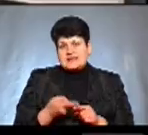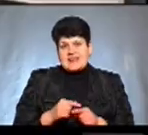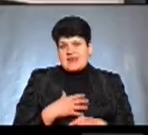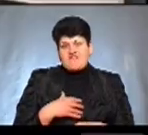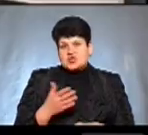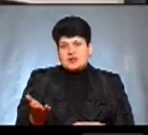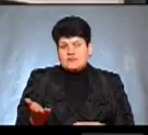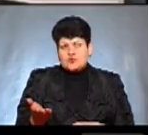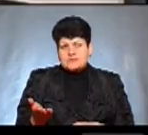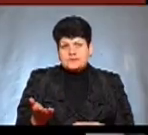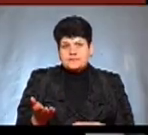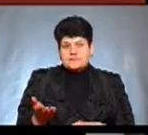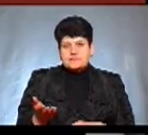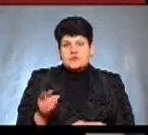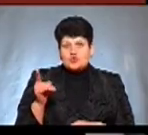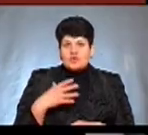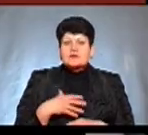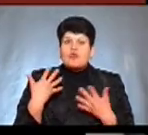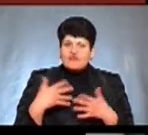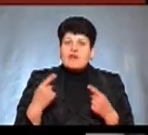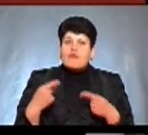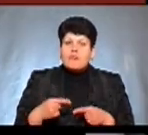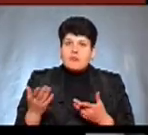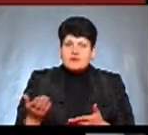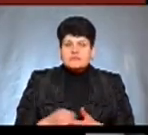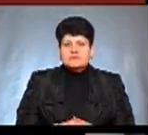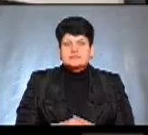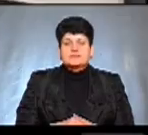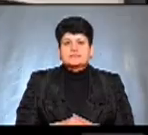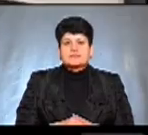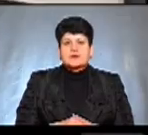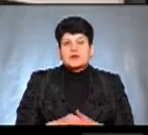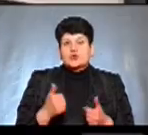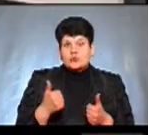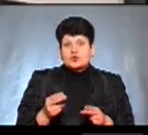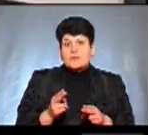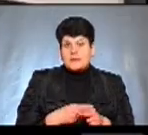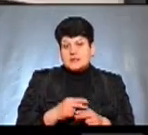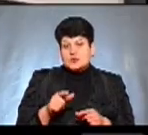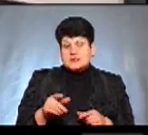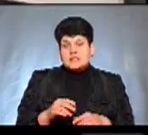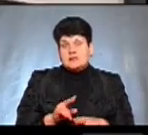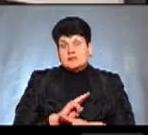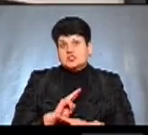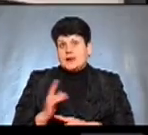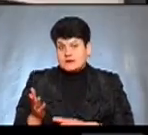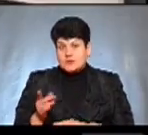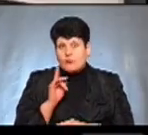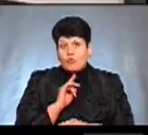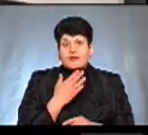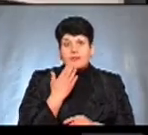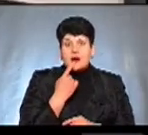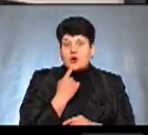Але, ще раз. Той важливий, бо той вже впав. Так, безперечно. Добре, що без людських жертв. Тобто у нас поки нема крові,